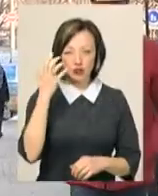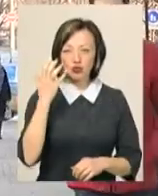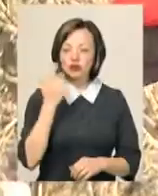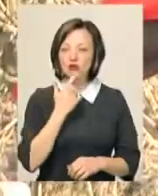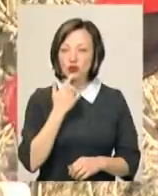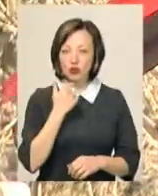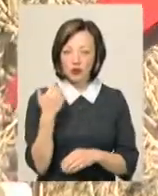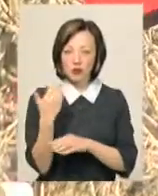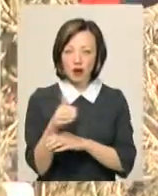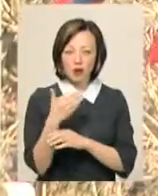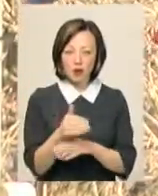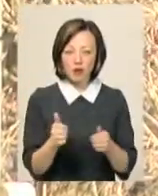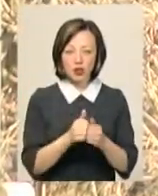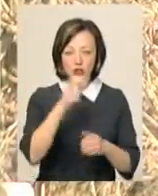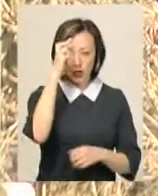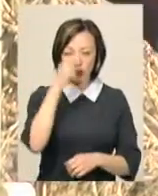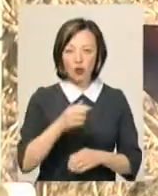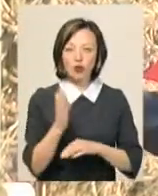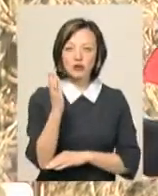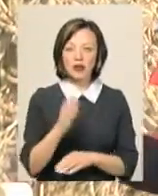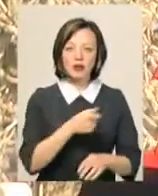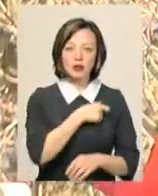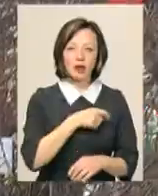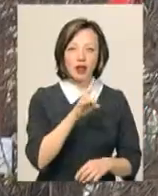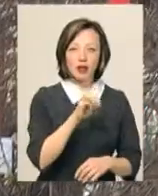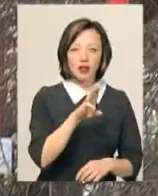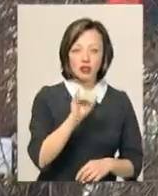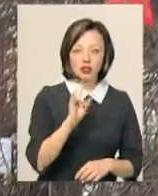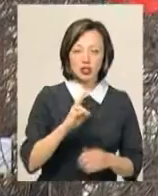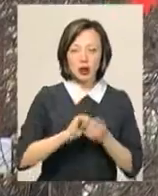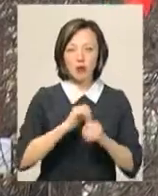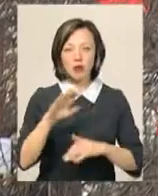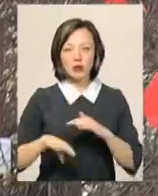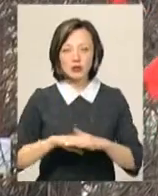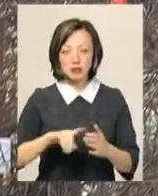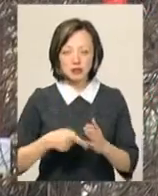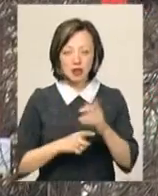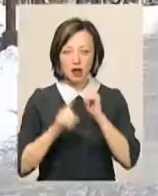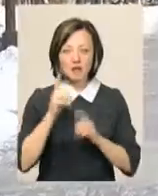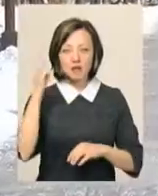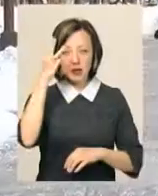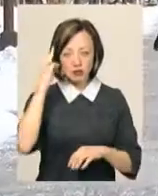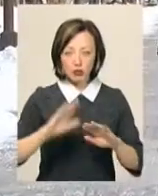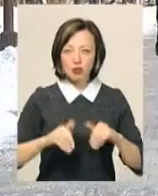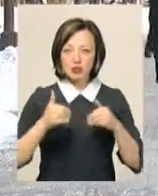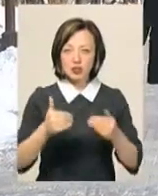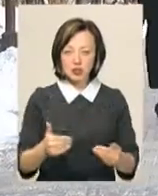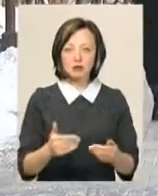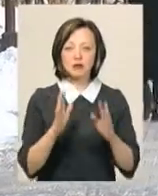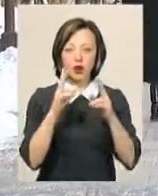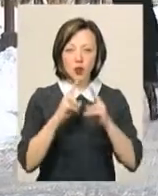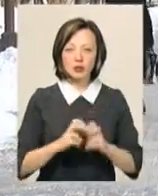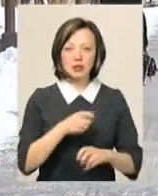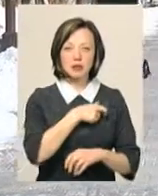поряд з державним раніше проголосували депутати Нетішинської та Кам'янець-Подільської міських рад. У Хмельницькому ж відповідна пропозиція винесена на